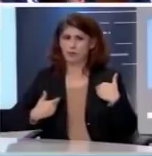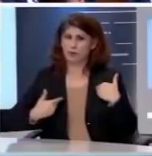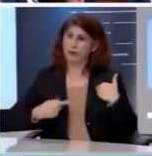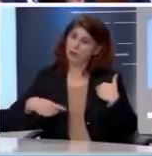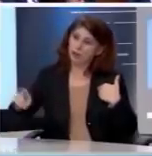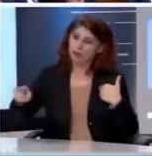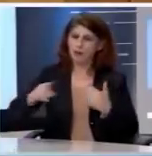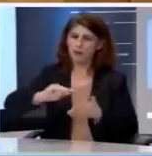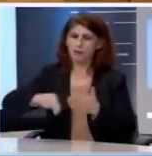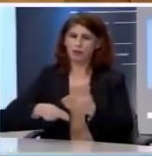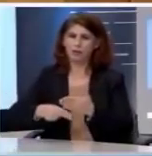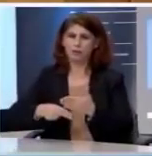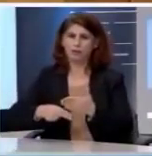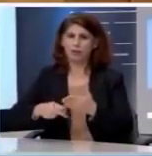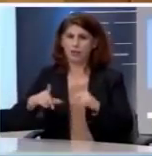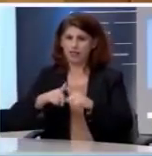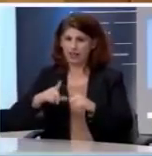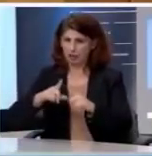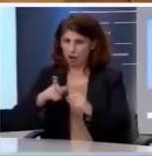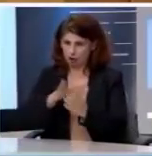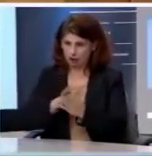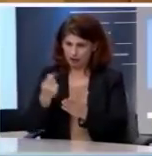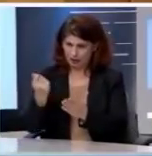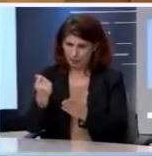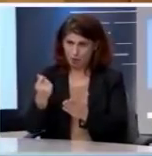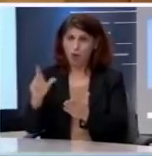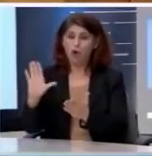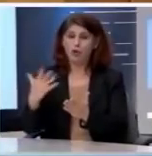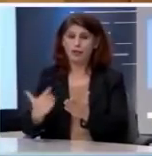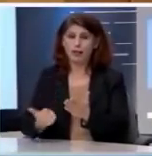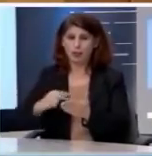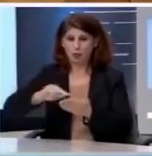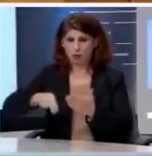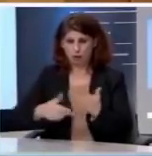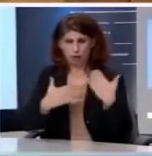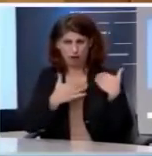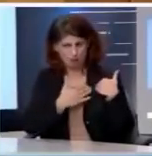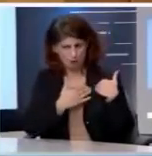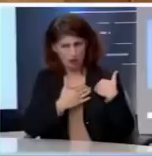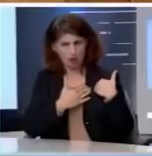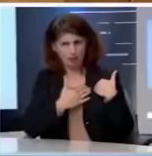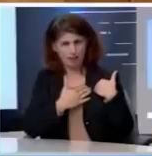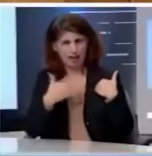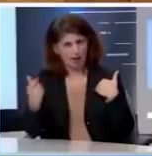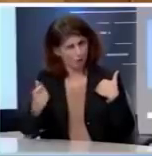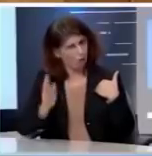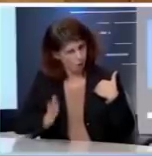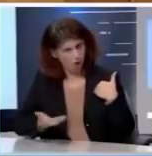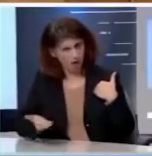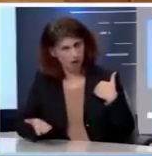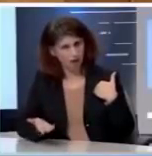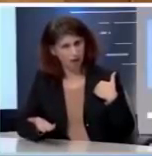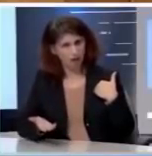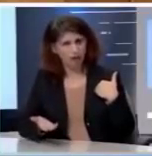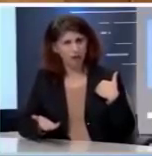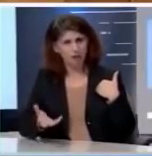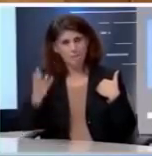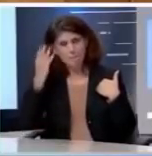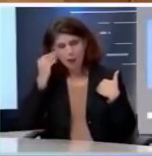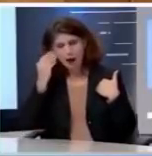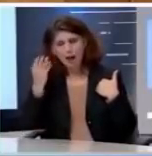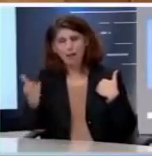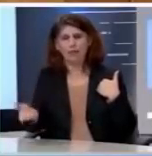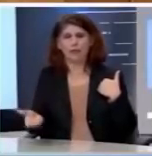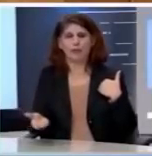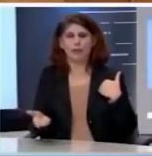να υπογράφει το δελτίο τιμών, εκδίδεται δελτίο τιμών, χωρίς να έχει ο υπογράφων την αρμοδιότητα, είναι δυνατόν? Λοιπόν, μάθετε λοιπόν